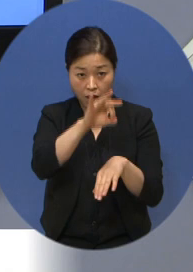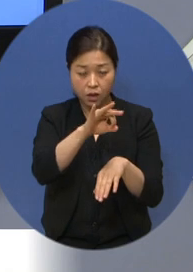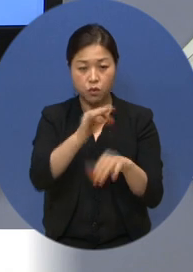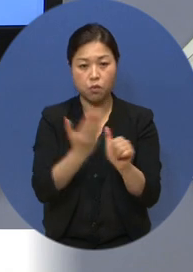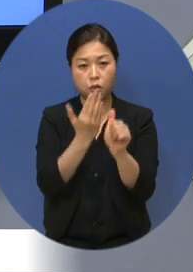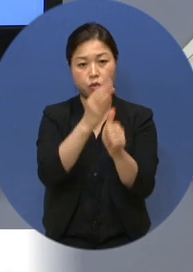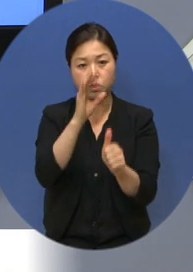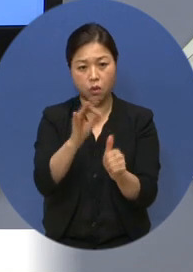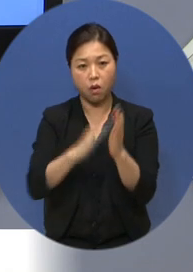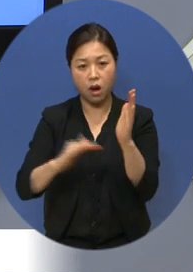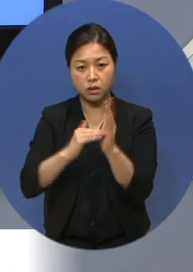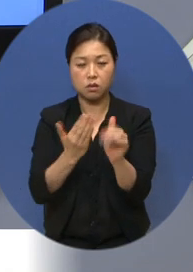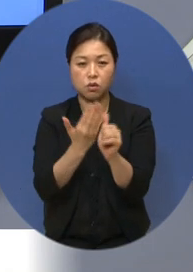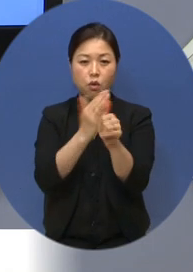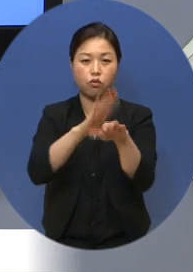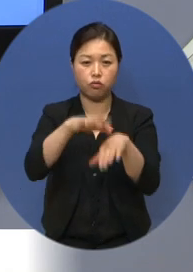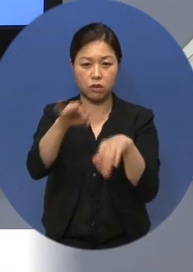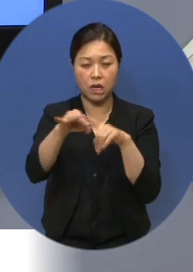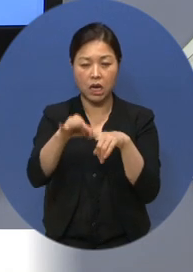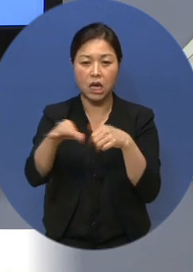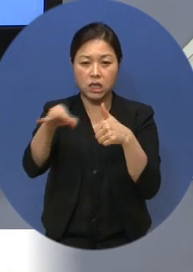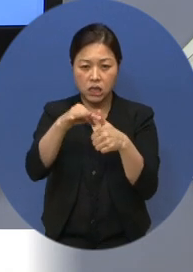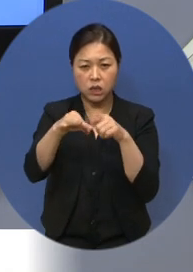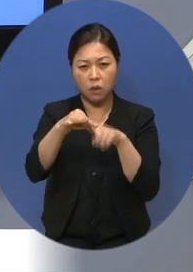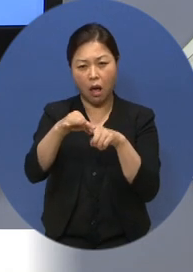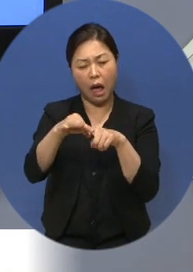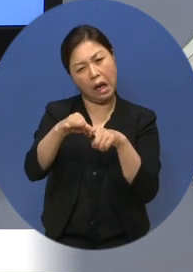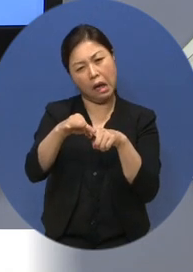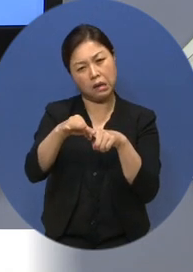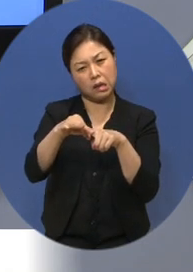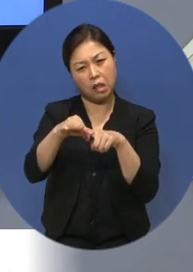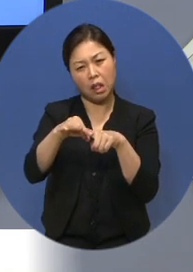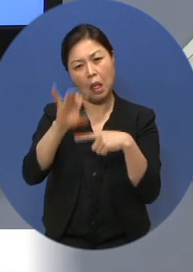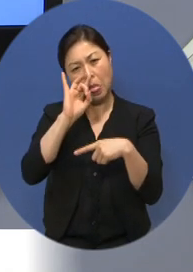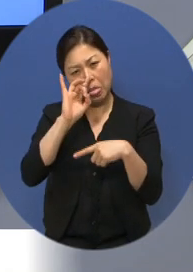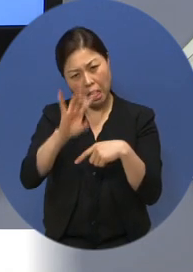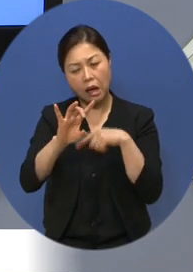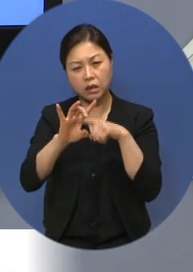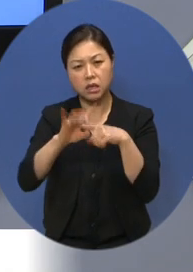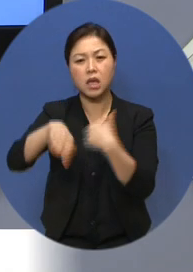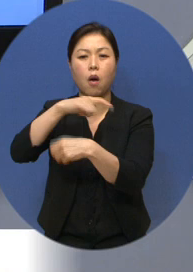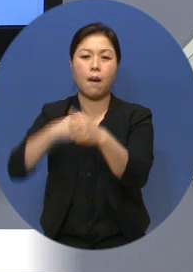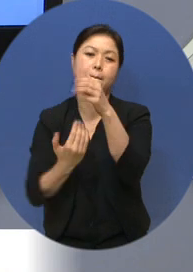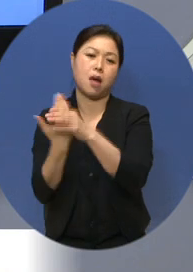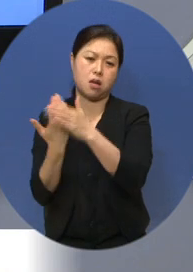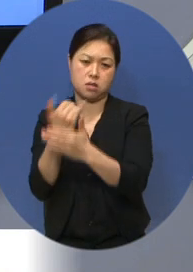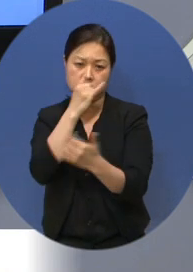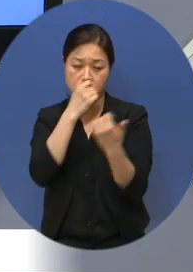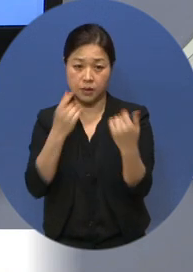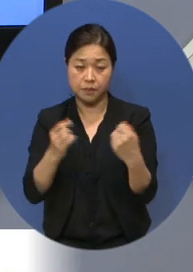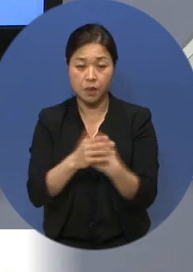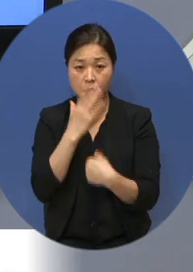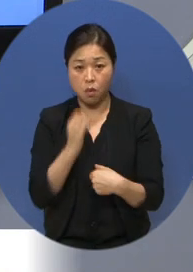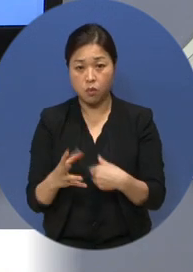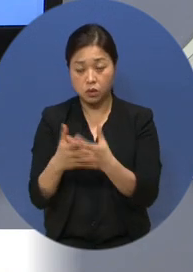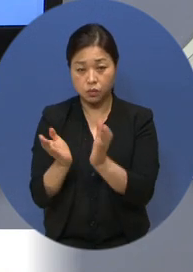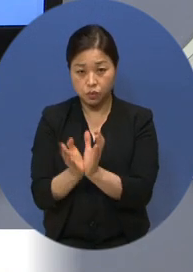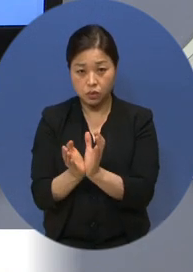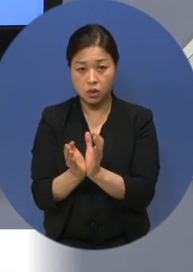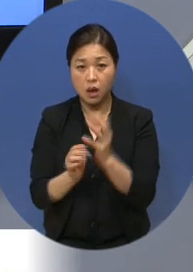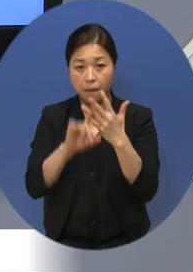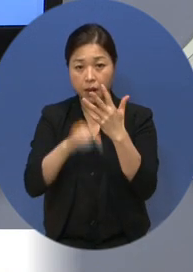가정 양육수당 등의 지원이 제약되는 상황이 발생했습니다 위의 보건복지부는 지난 8월